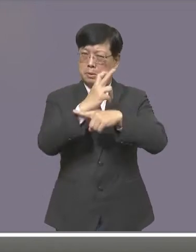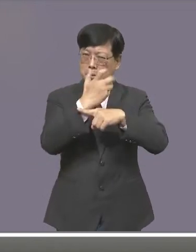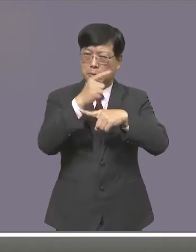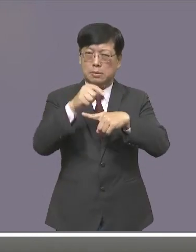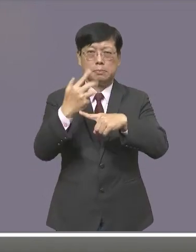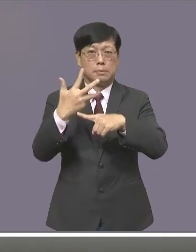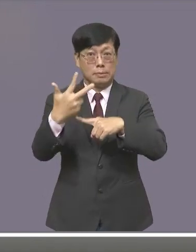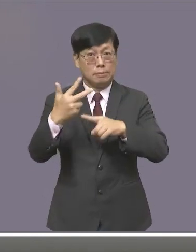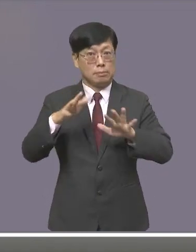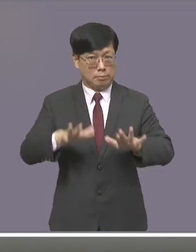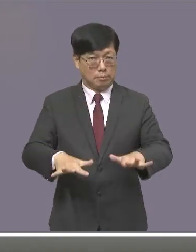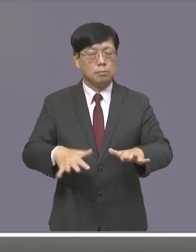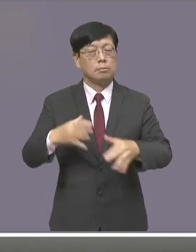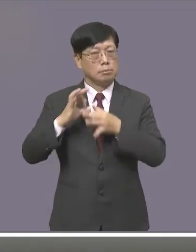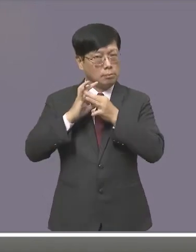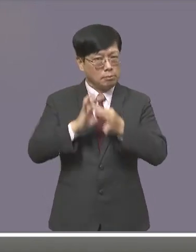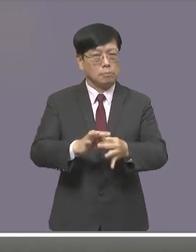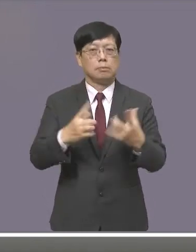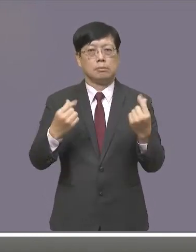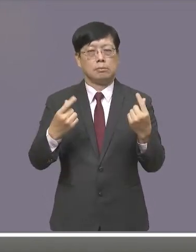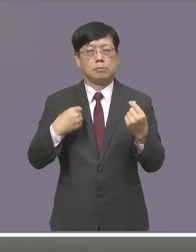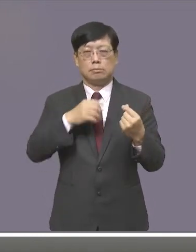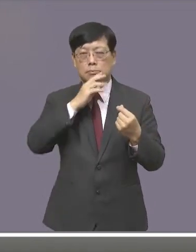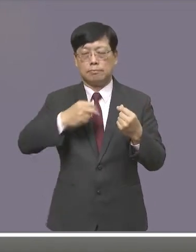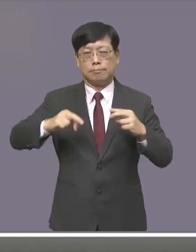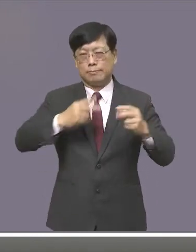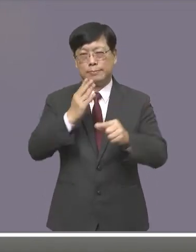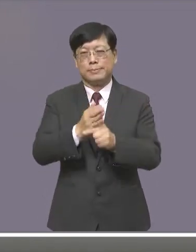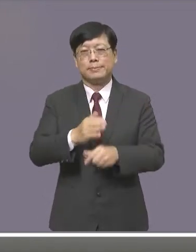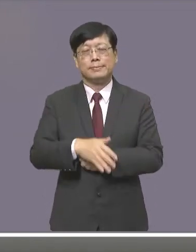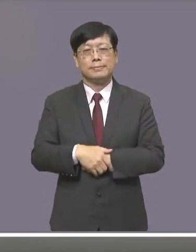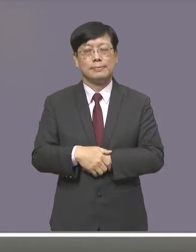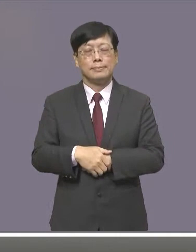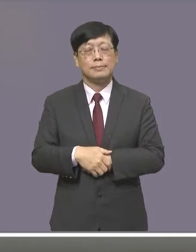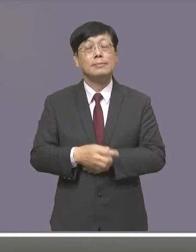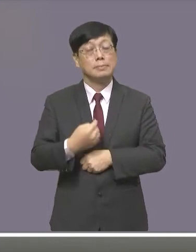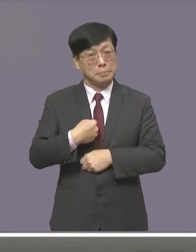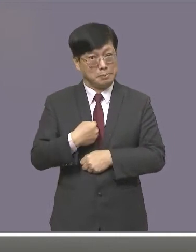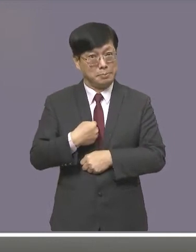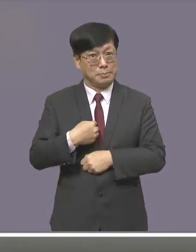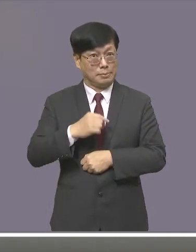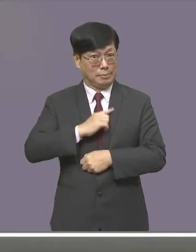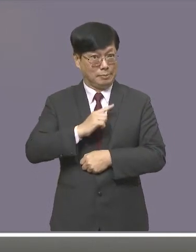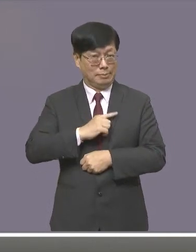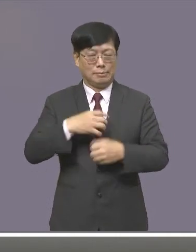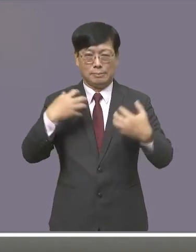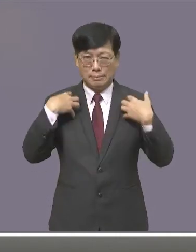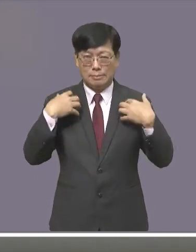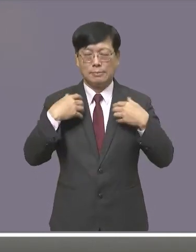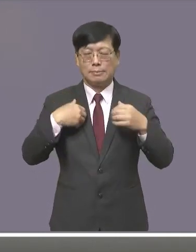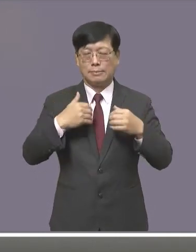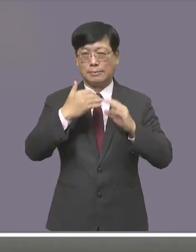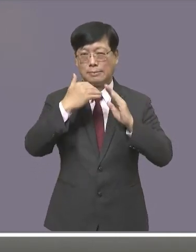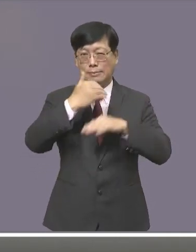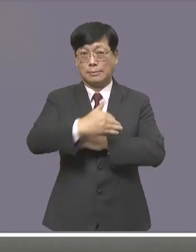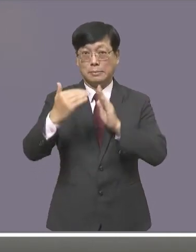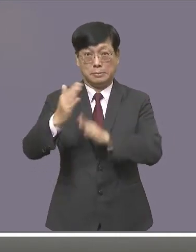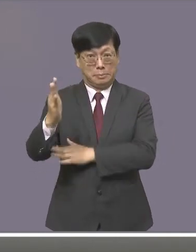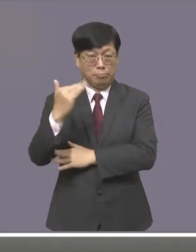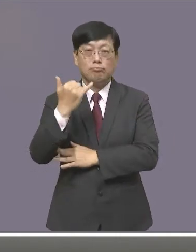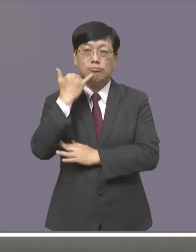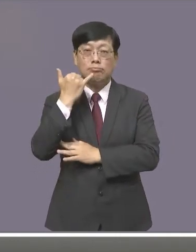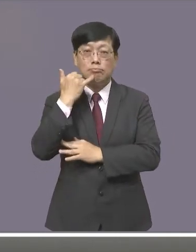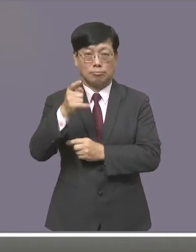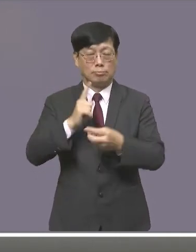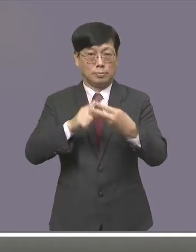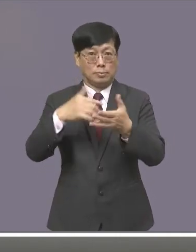76.87%，那现在还持续在这个办理之中。那我们这边的话，其实就是县市政府它都可以透过这